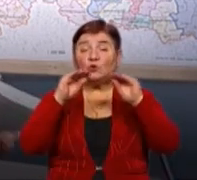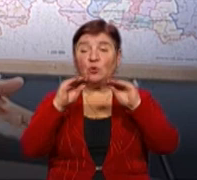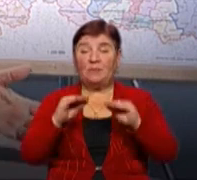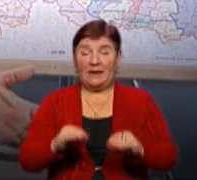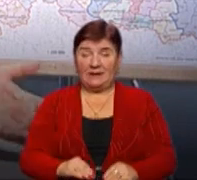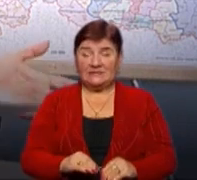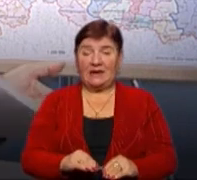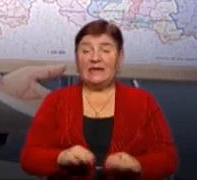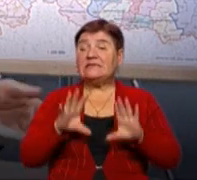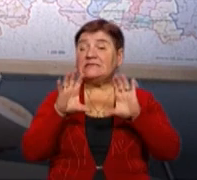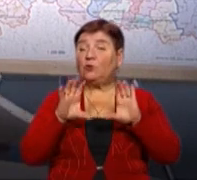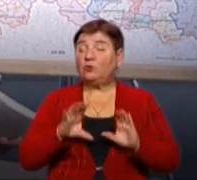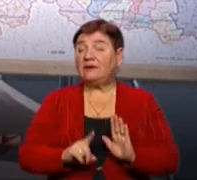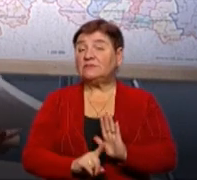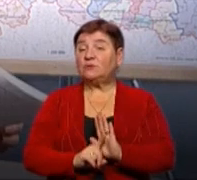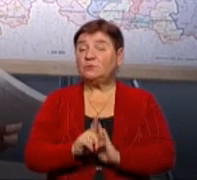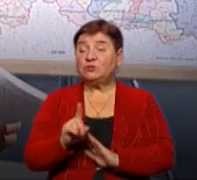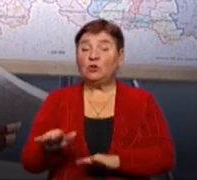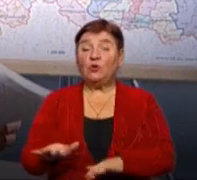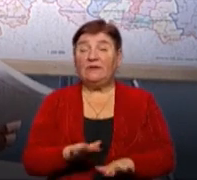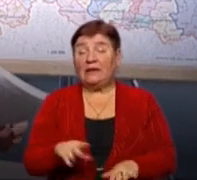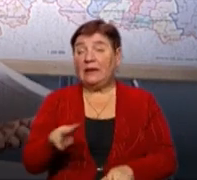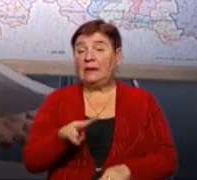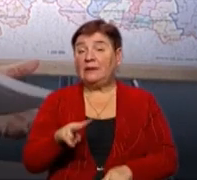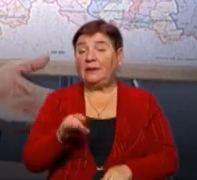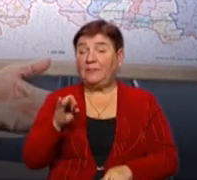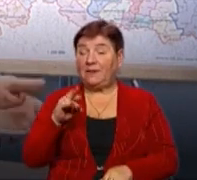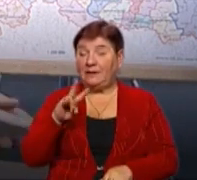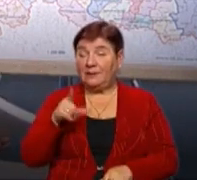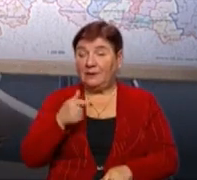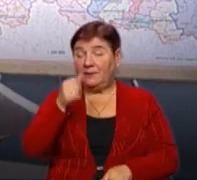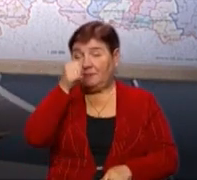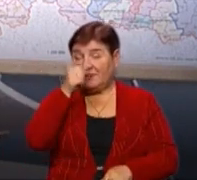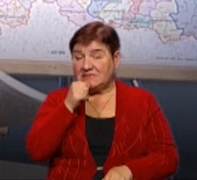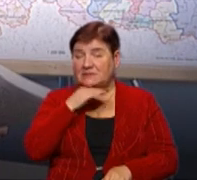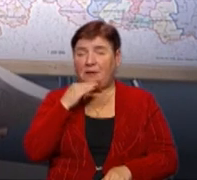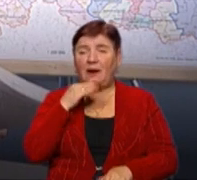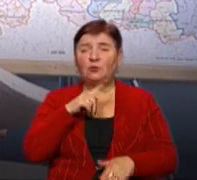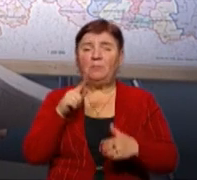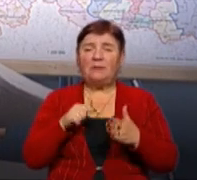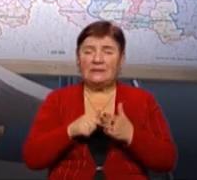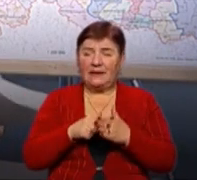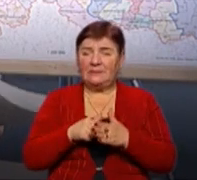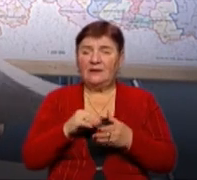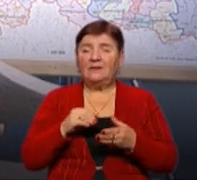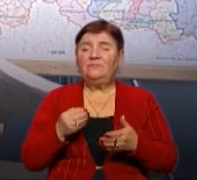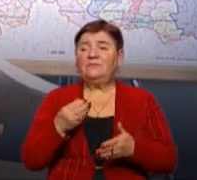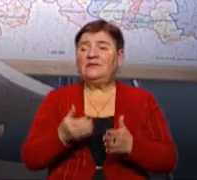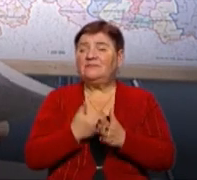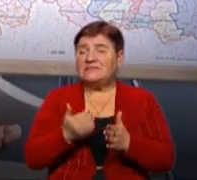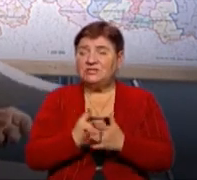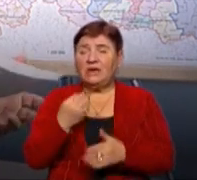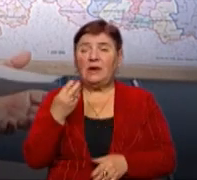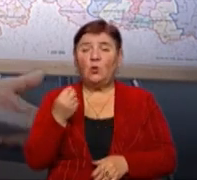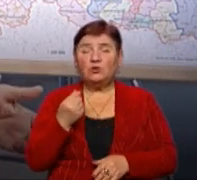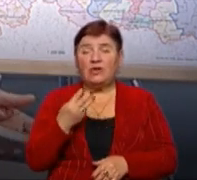розробляти. Він, законодавство розпочало діяти з липня місяця, багато невияснених питань, проблем, невистачання коштів